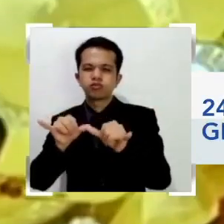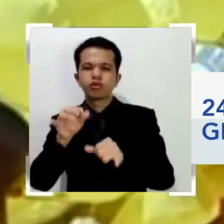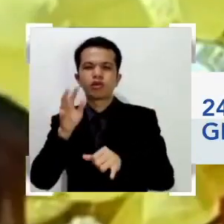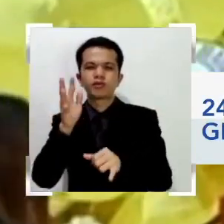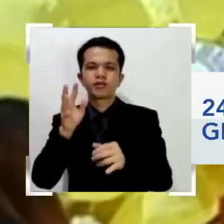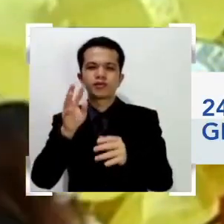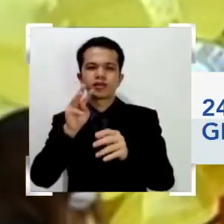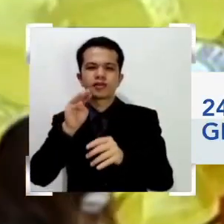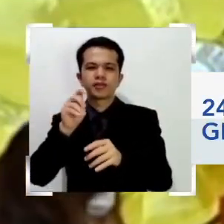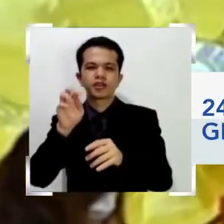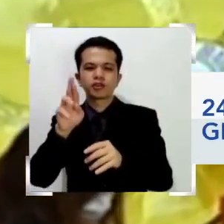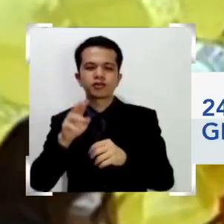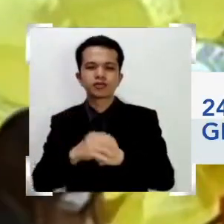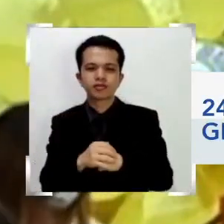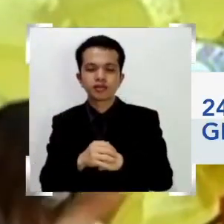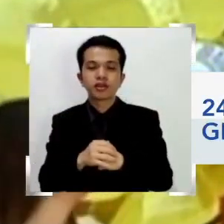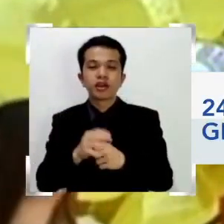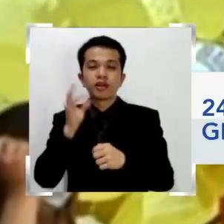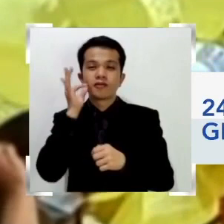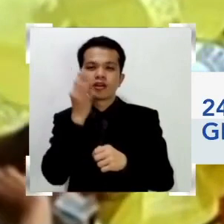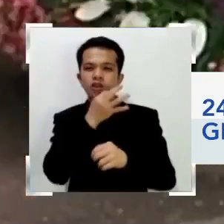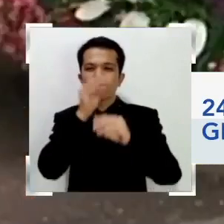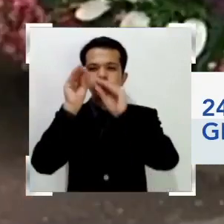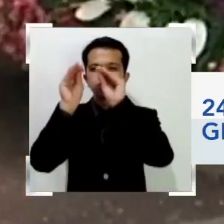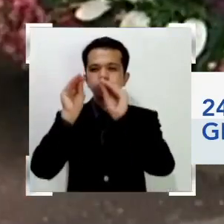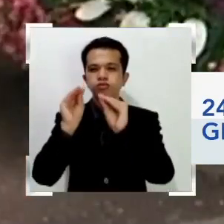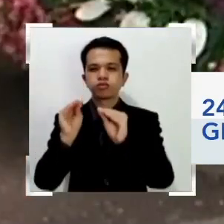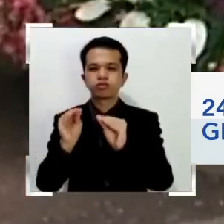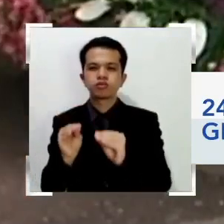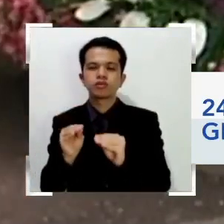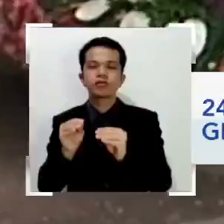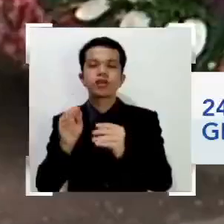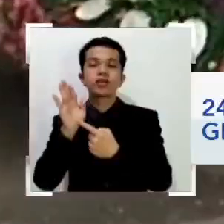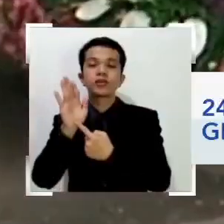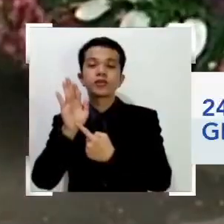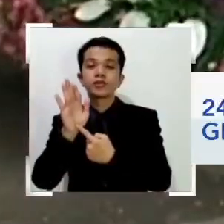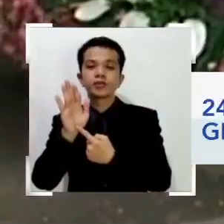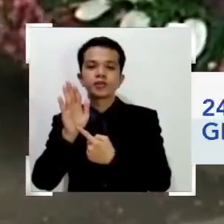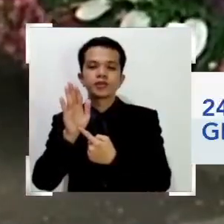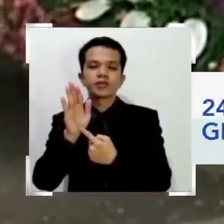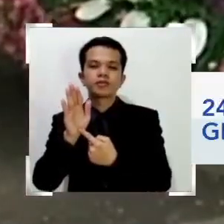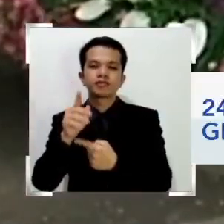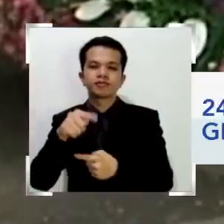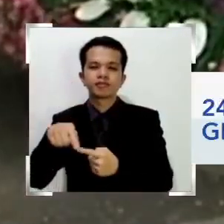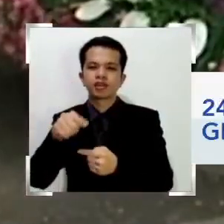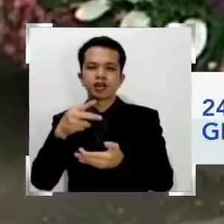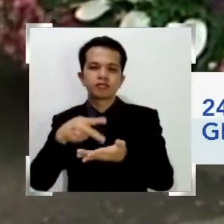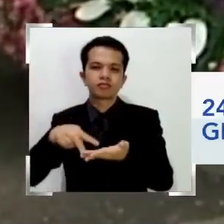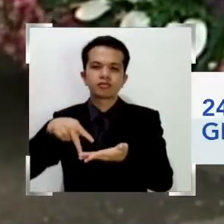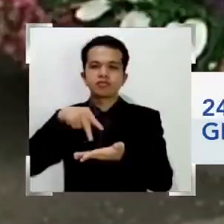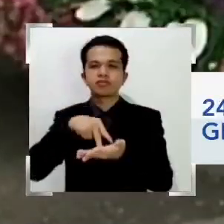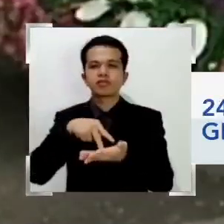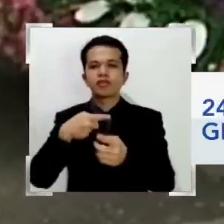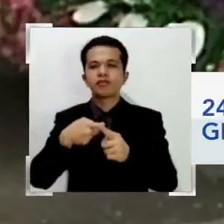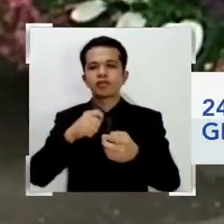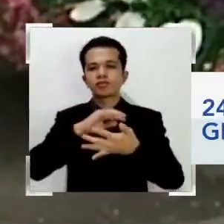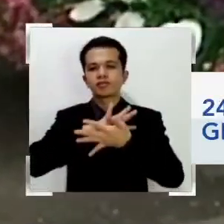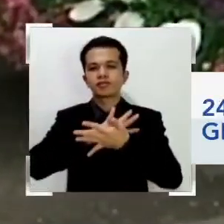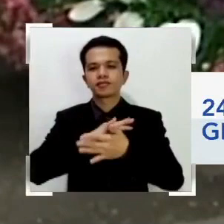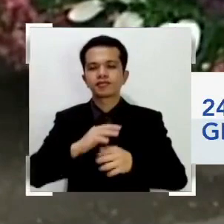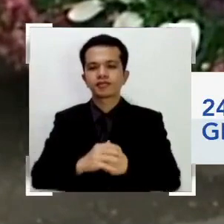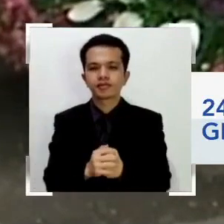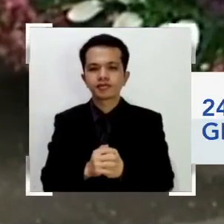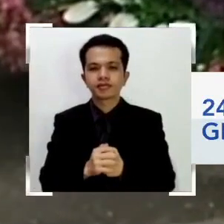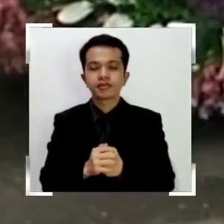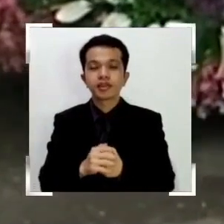bundle ng bulaklak ang ginamit sa float, na simbolo raw ng kanilang pagbangon mula sa COVID pandemic. 30 grupo